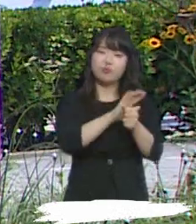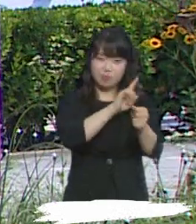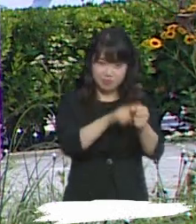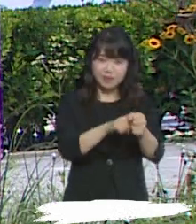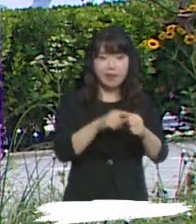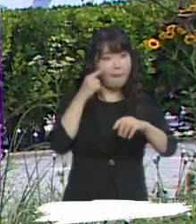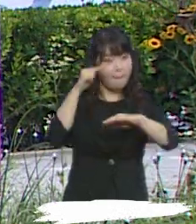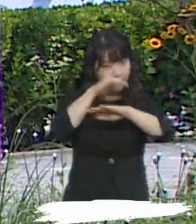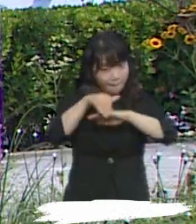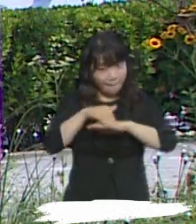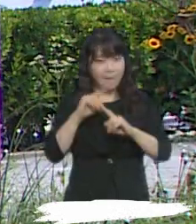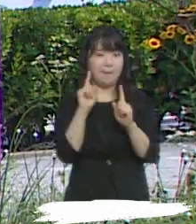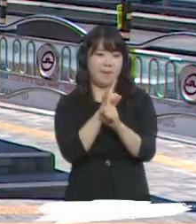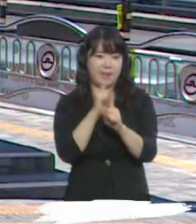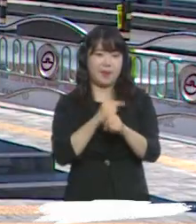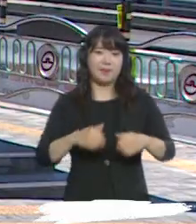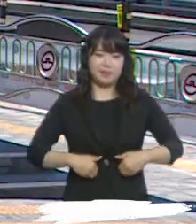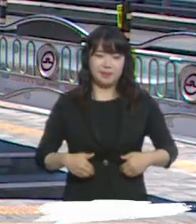할 계획에 있습니다.